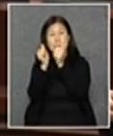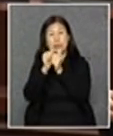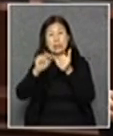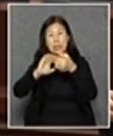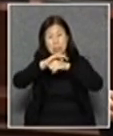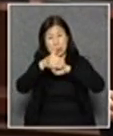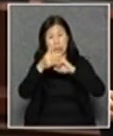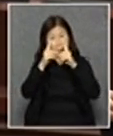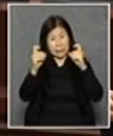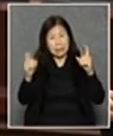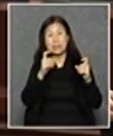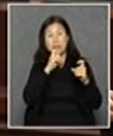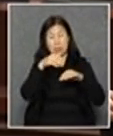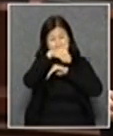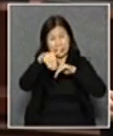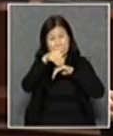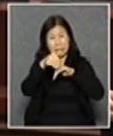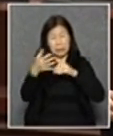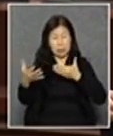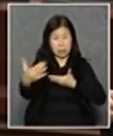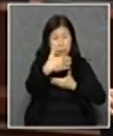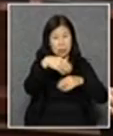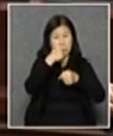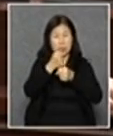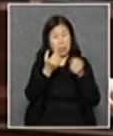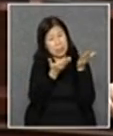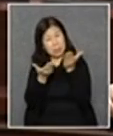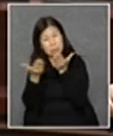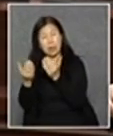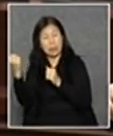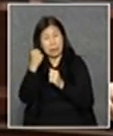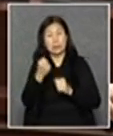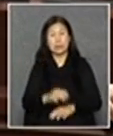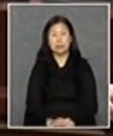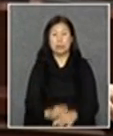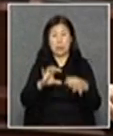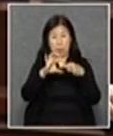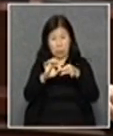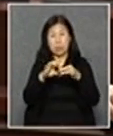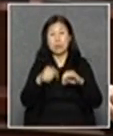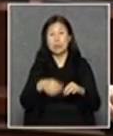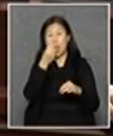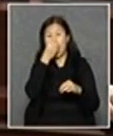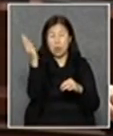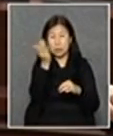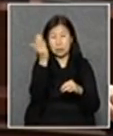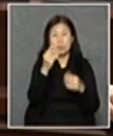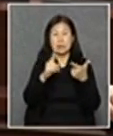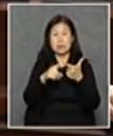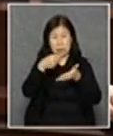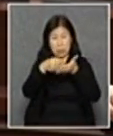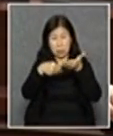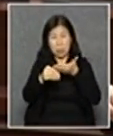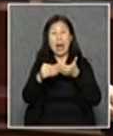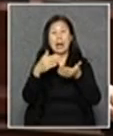城市中的策劃統籌能力、公關接待能力，同時對香港的旅遊業和零售業帶來直